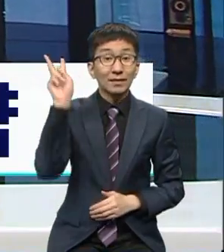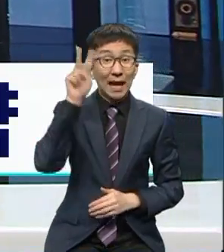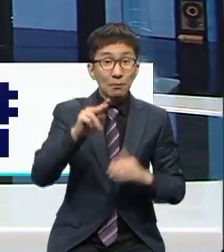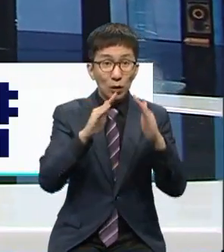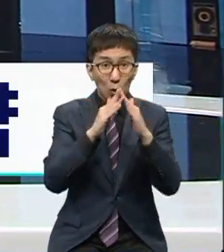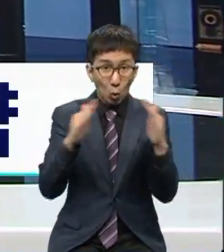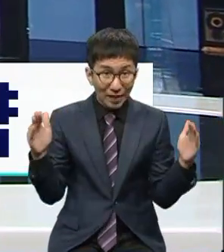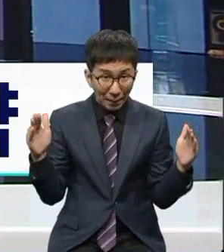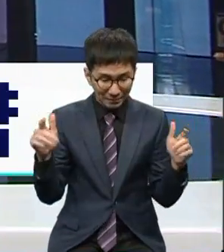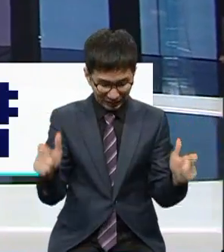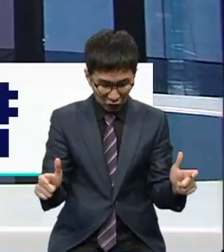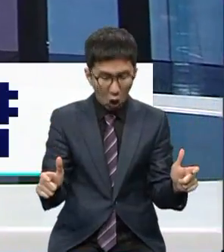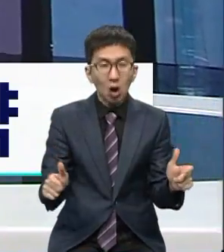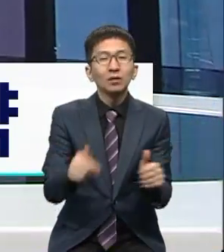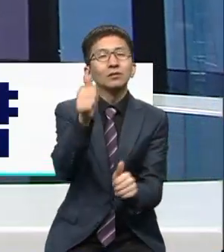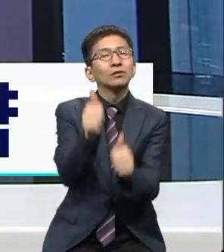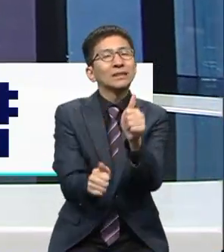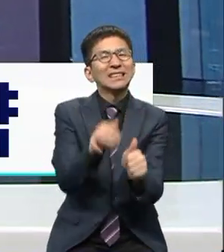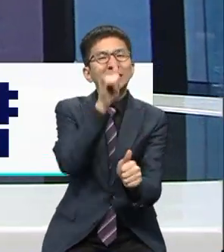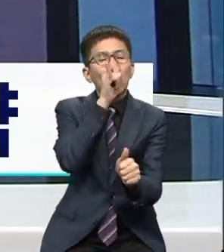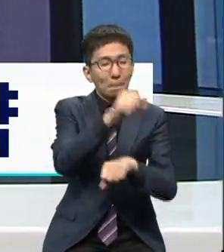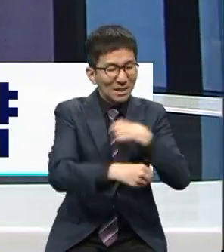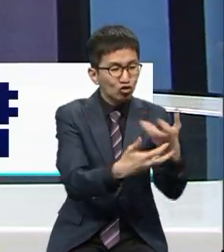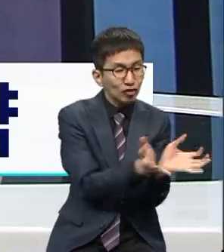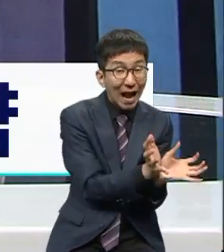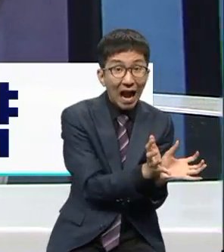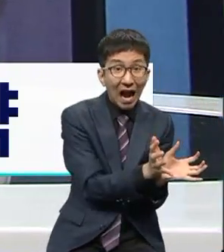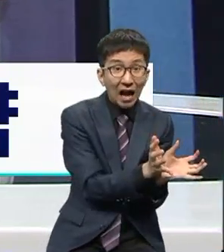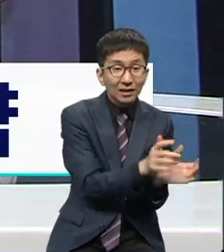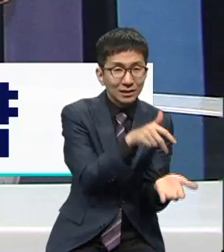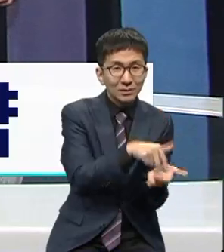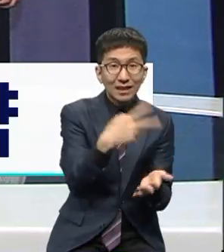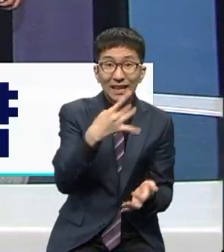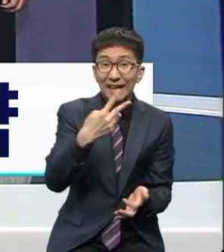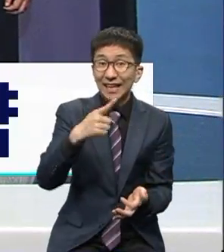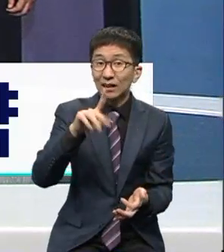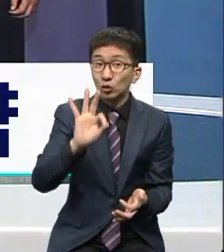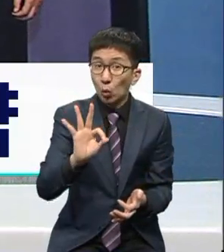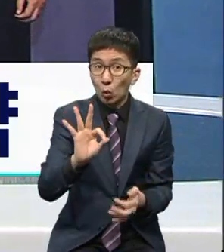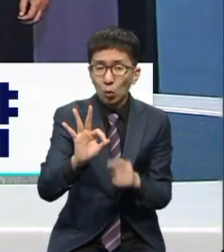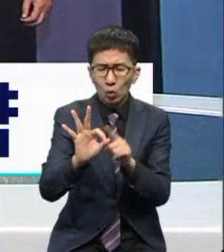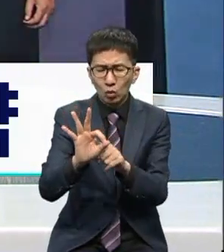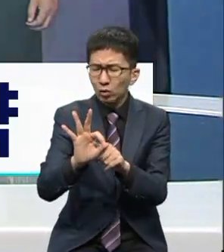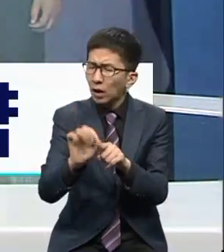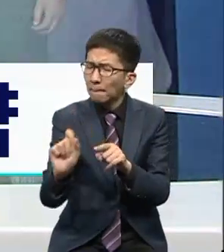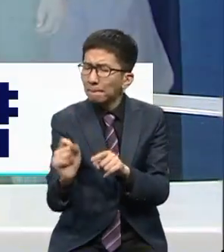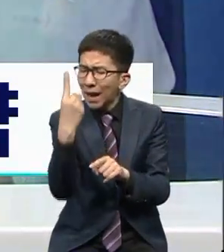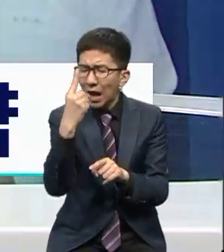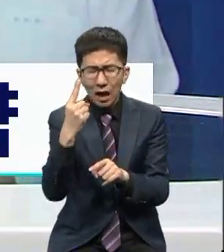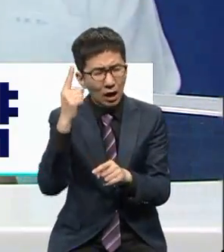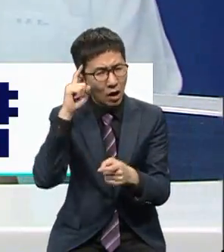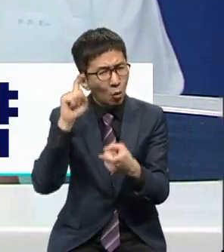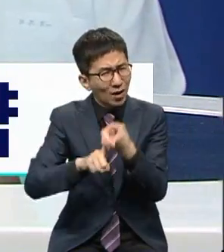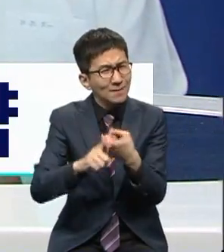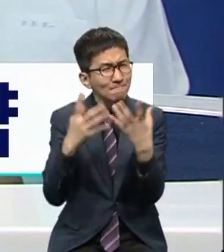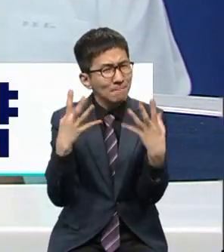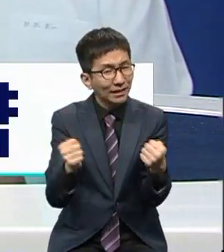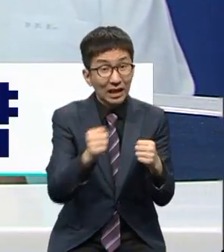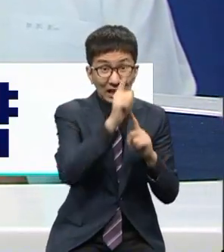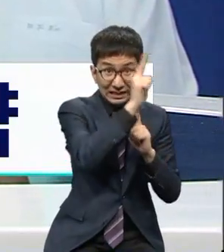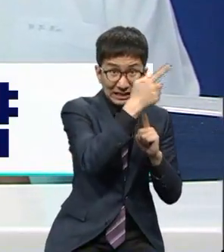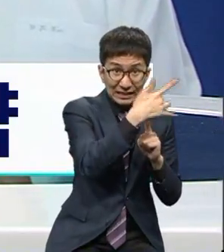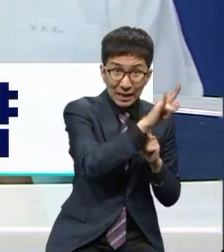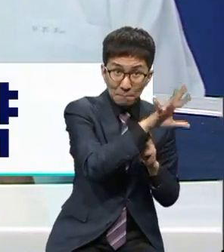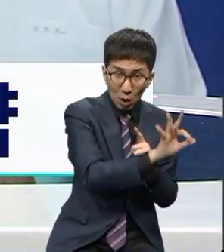호남 지역 경선을 앞둔 민주당에선 대장동 개발 의혹이 최대 이슈로 떠올랐습니다. 이재명 후보는